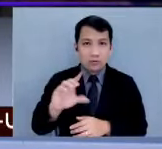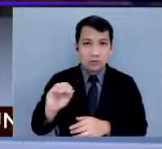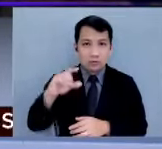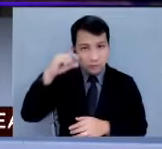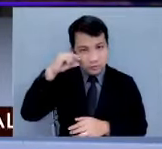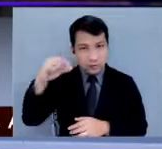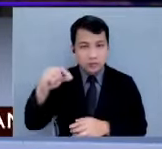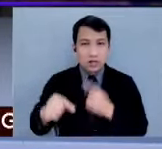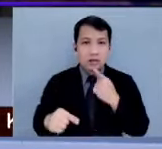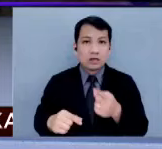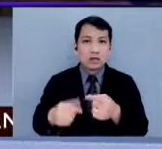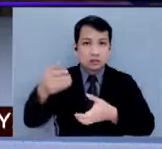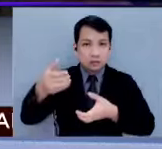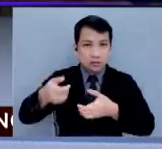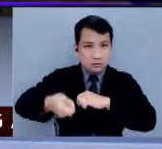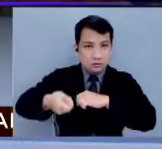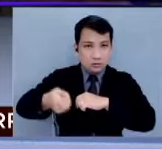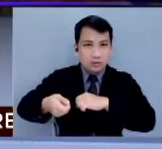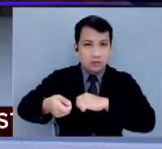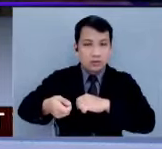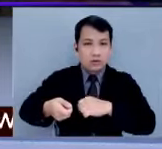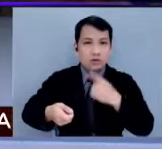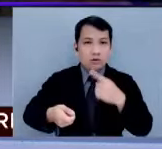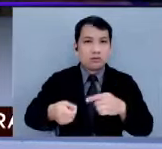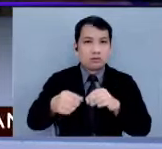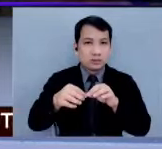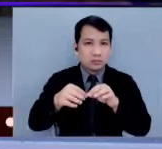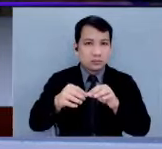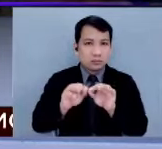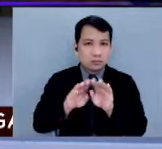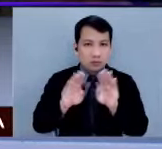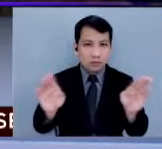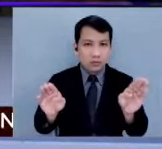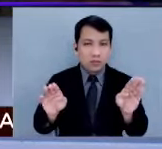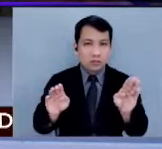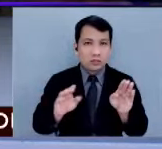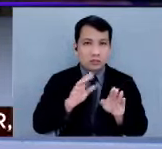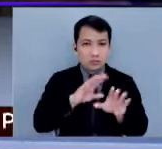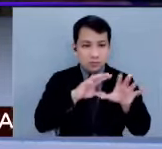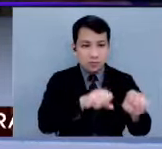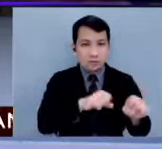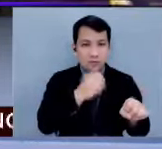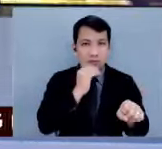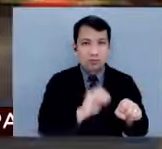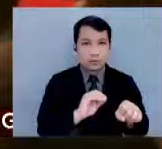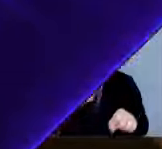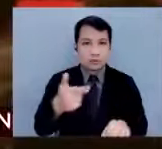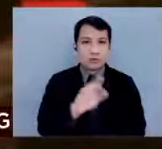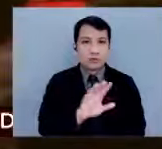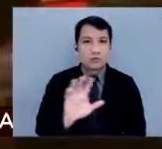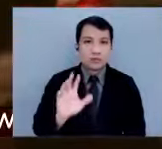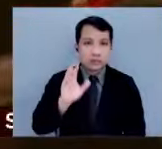sa Amerika na i-unseal o buksan ang kanyang arrest warrant. Narito ang aking report.